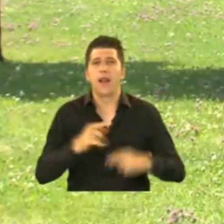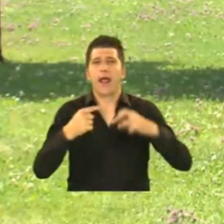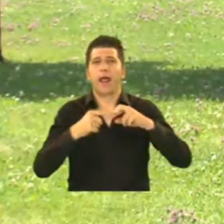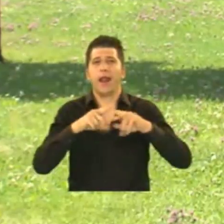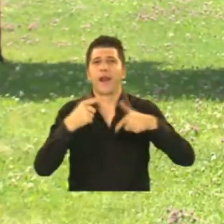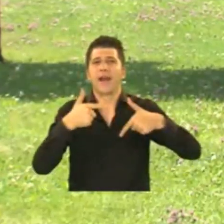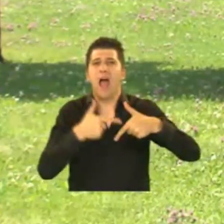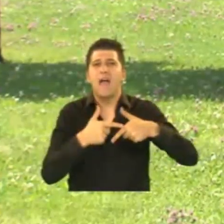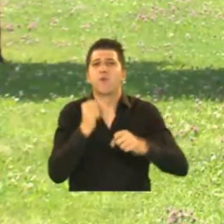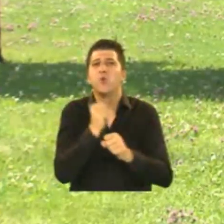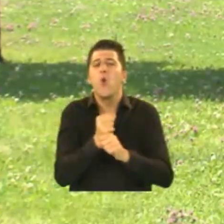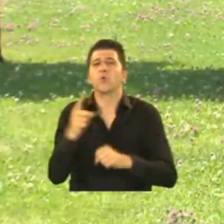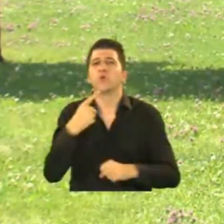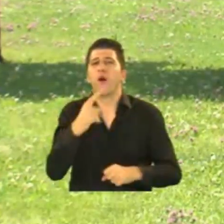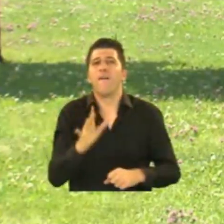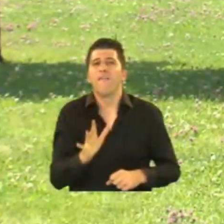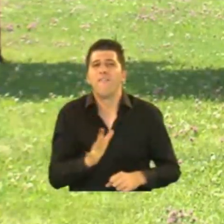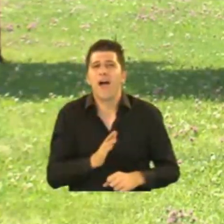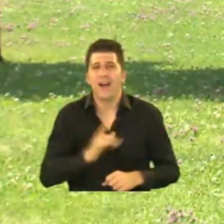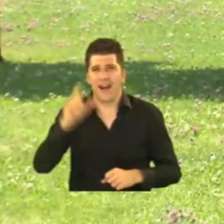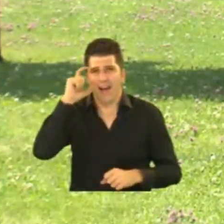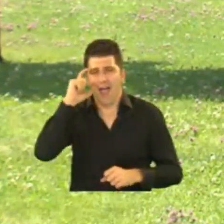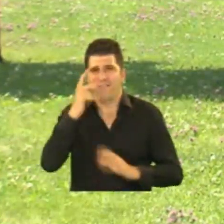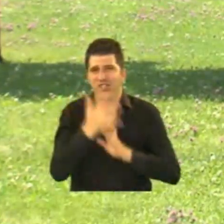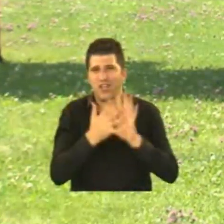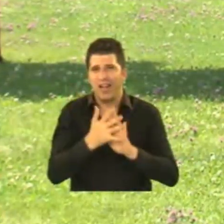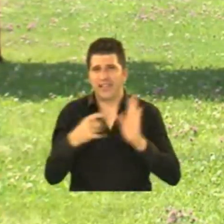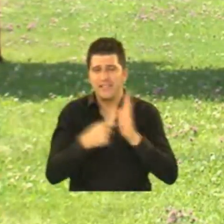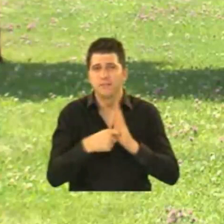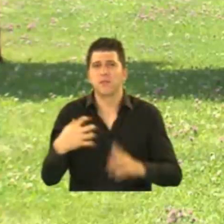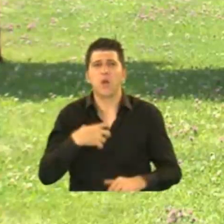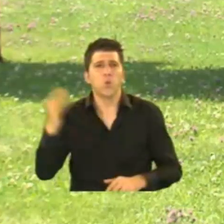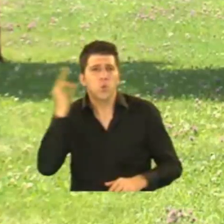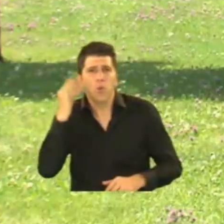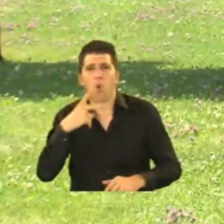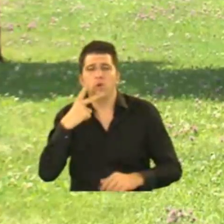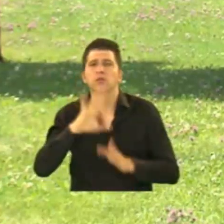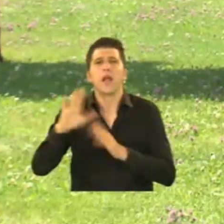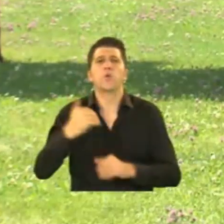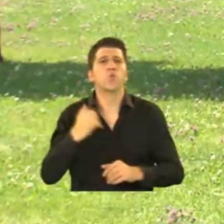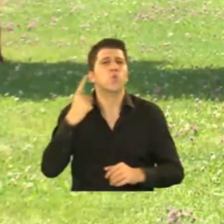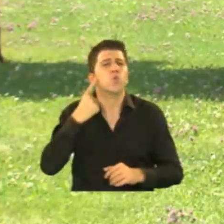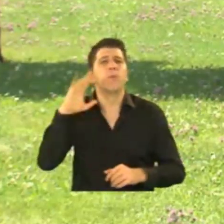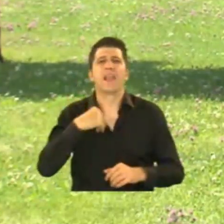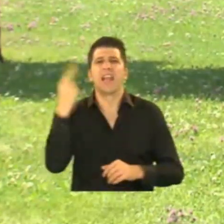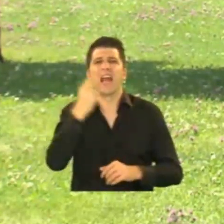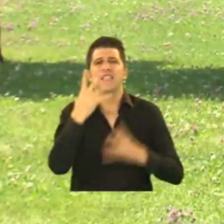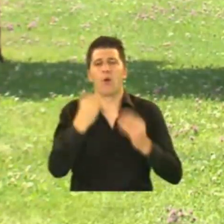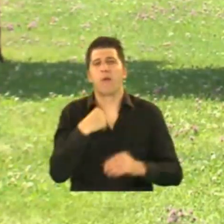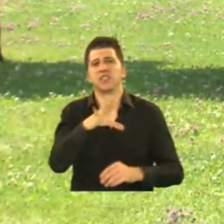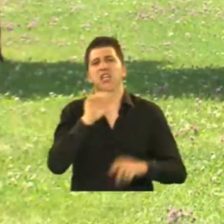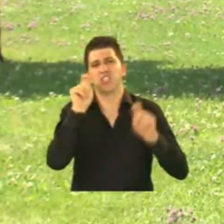gelecek. Ve Raif Gökkuş diyor ki, duyan sıradan bir birey olmak yerine